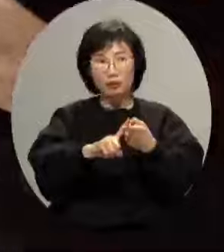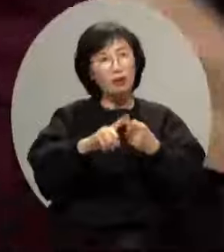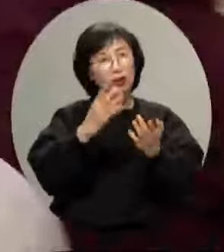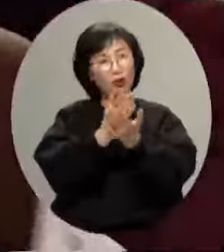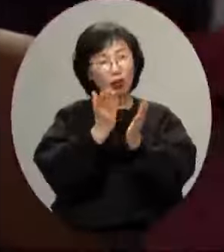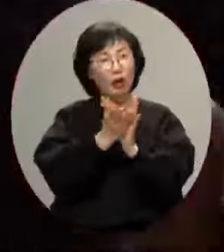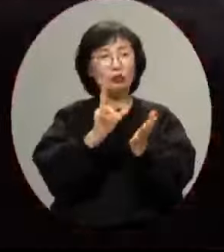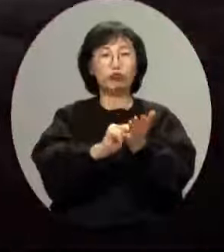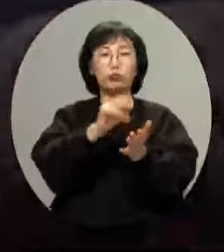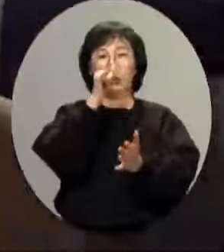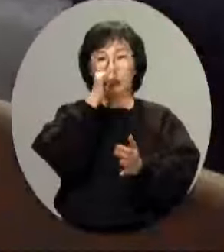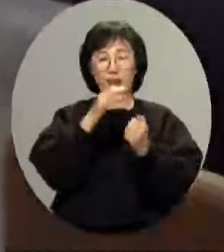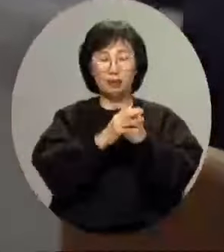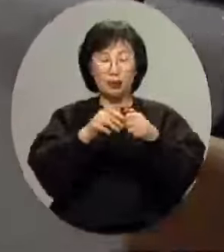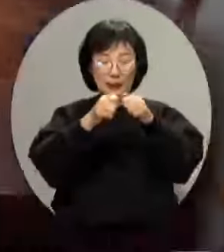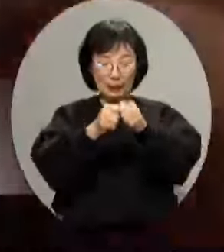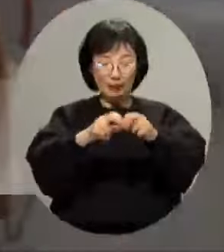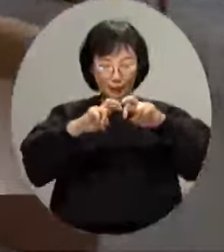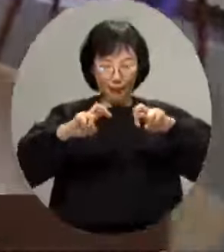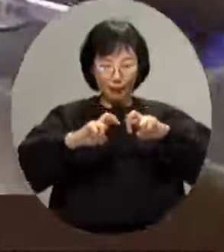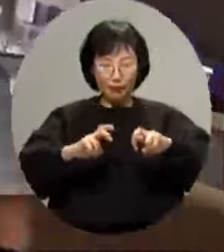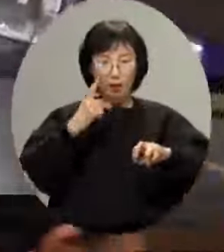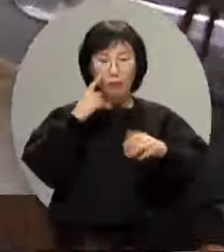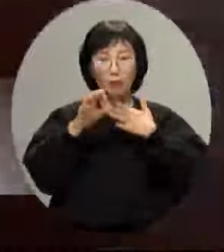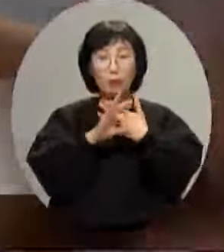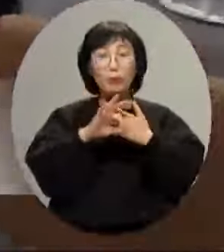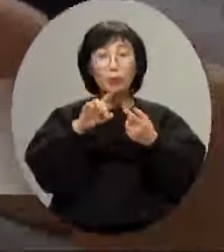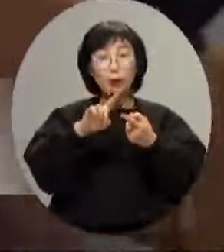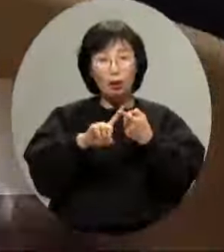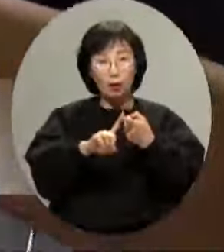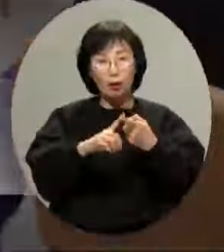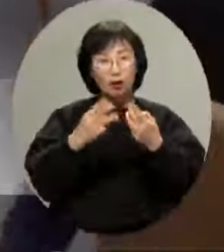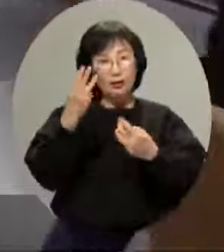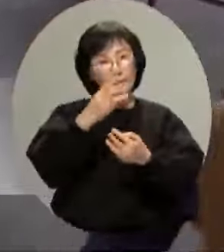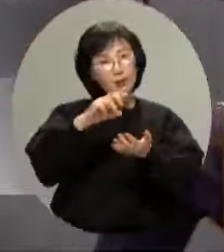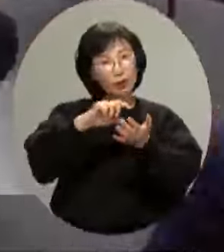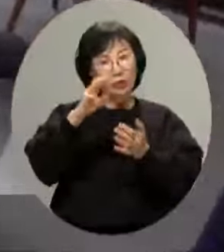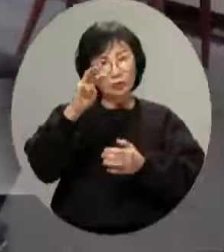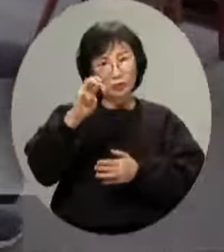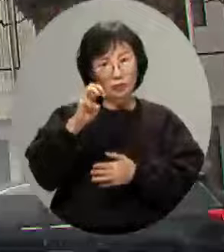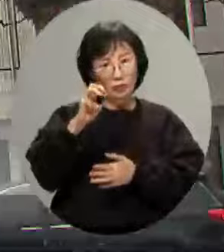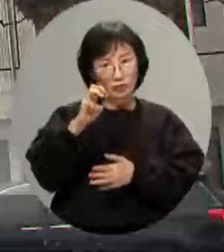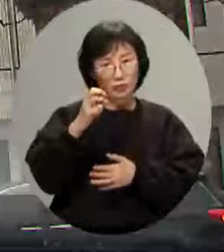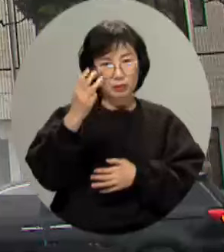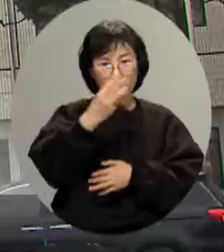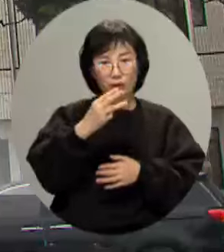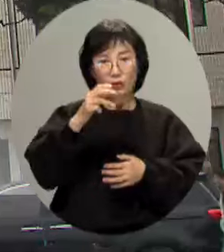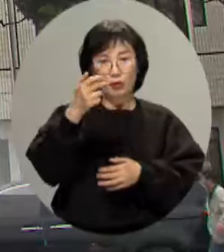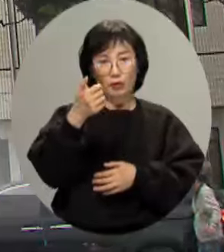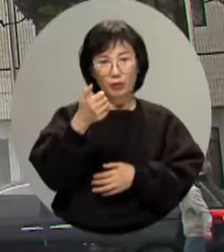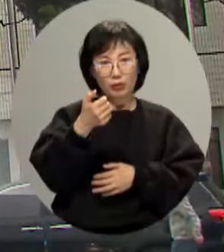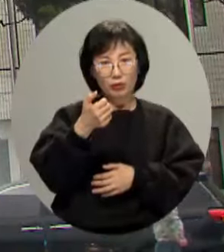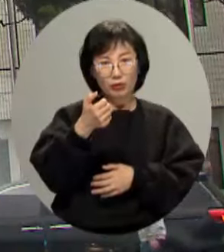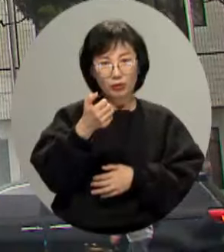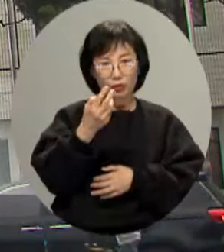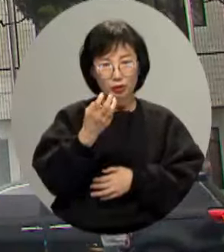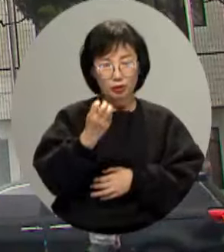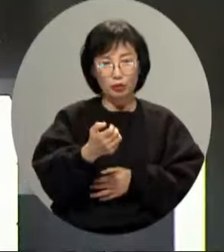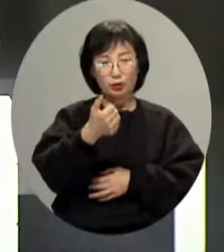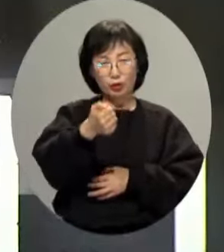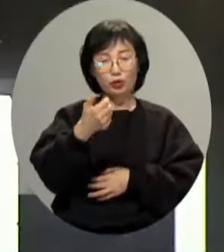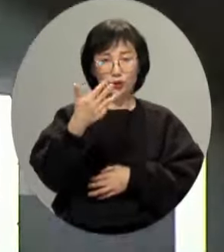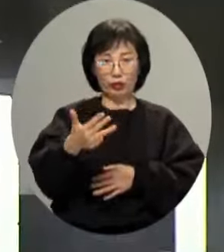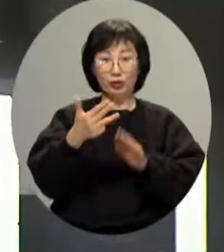정원을 분석해봤습니다. 전국적으로 의대 정원은 총 3,058명. 이 가운데 전북대와 원광대 의대